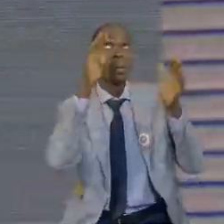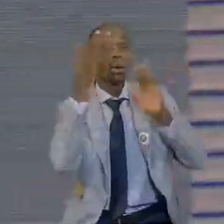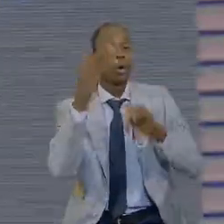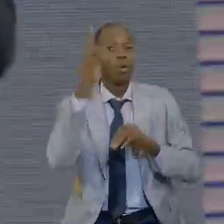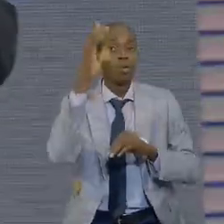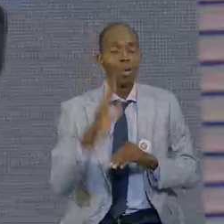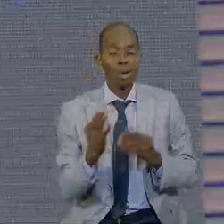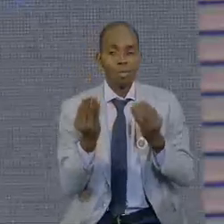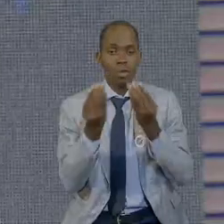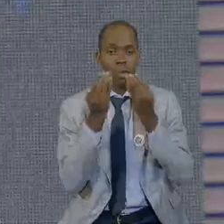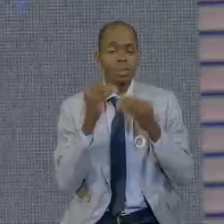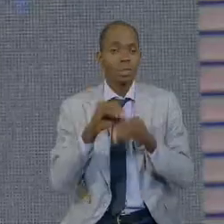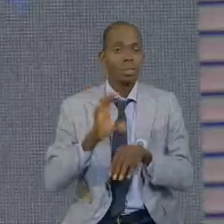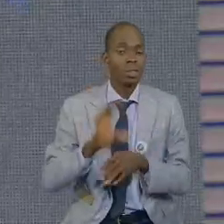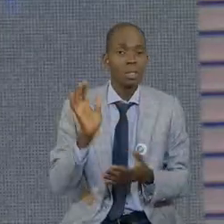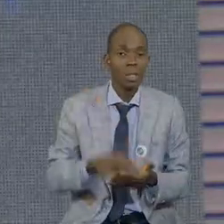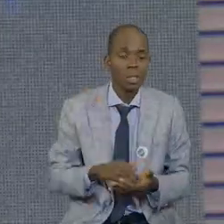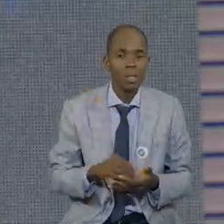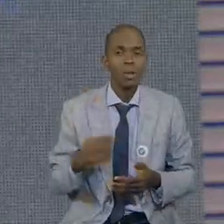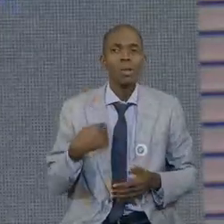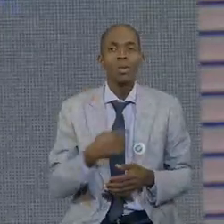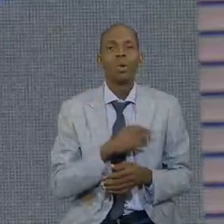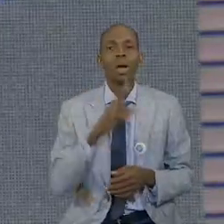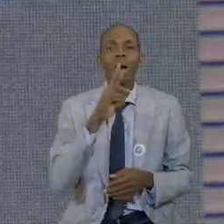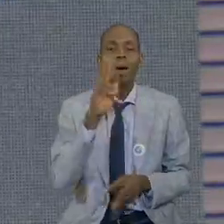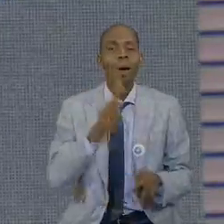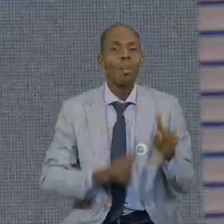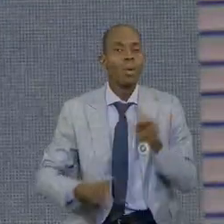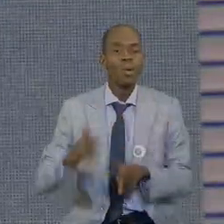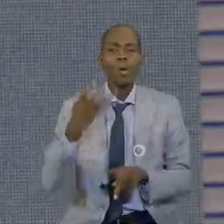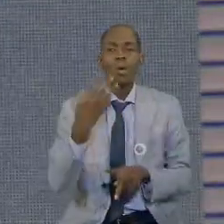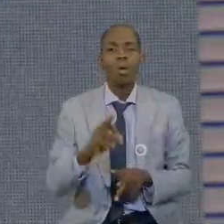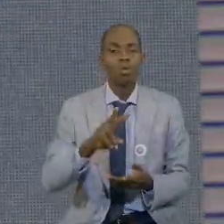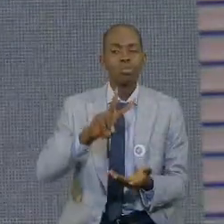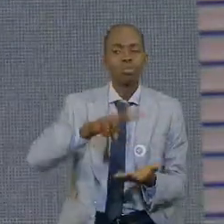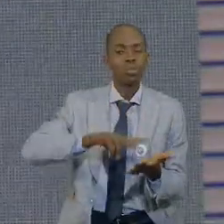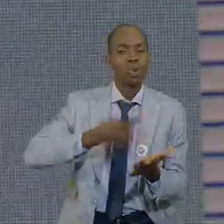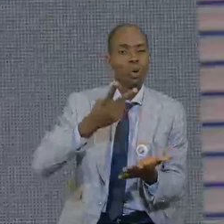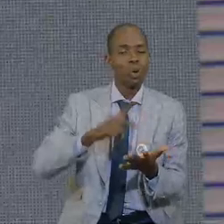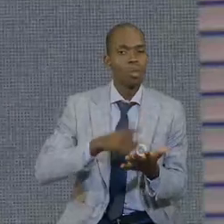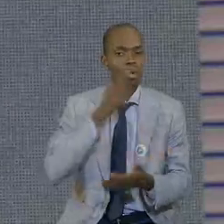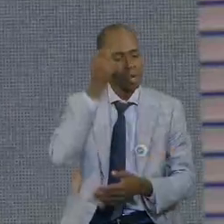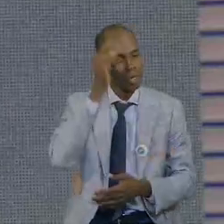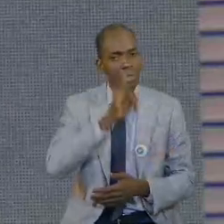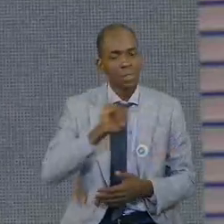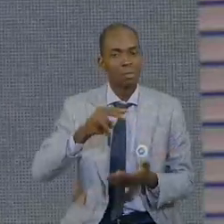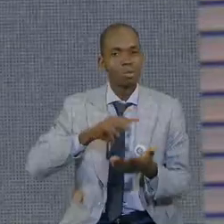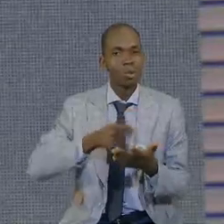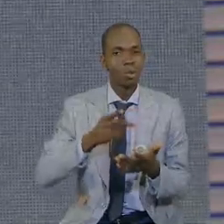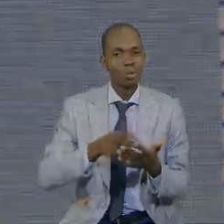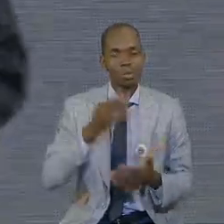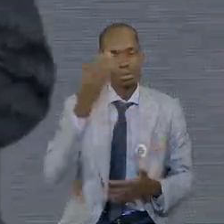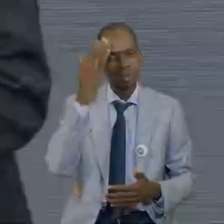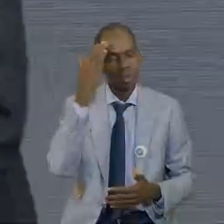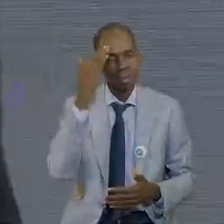Dieu. We are people of a double understanding, double mentality. Nous sommes des gens